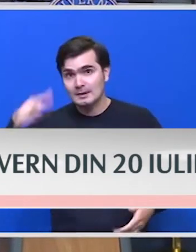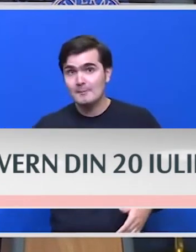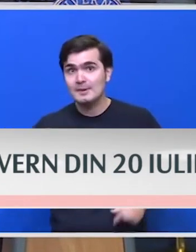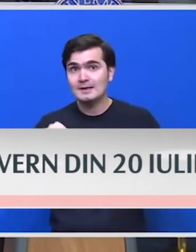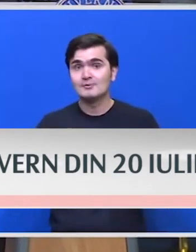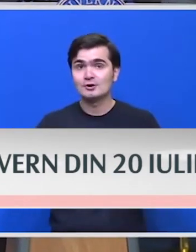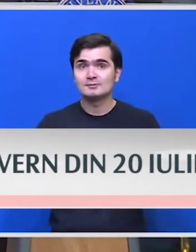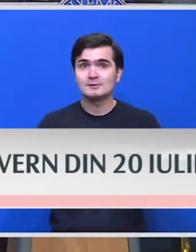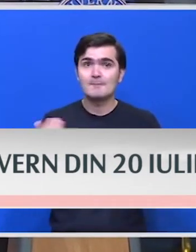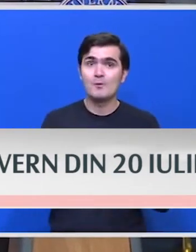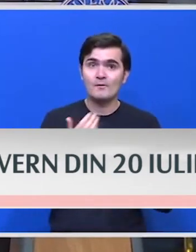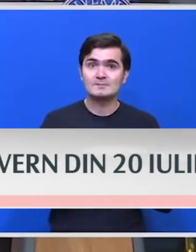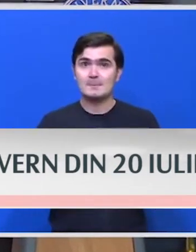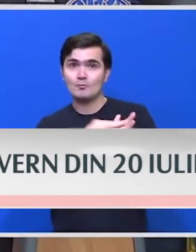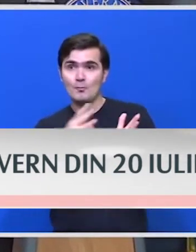toată această poveste.